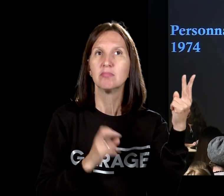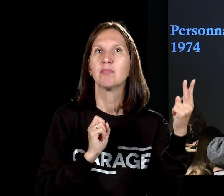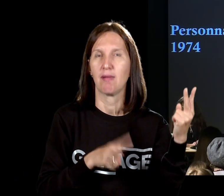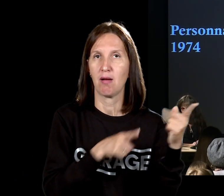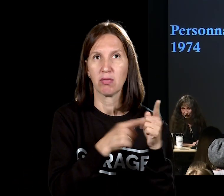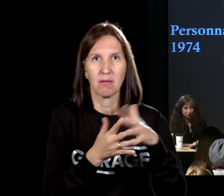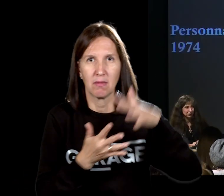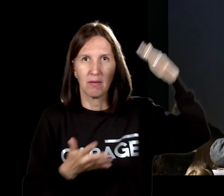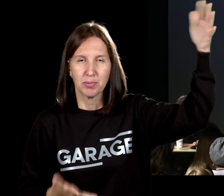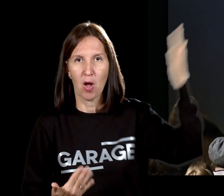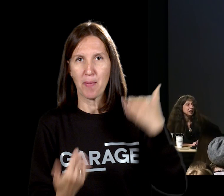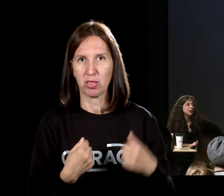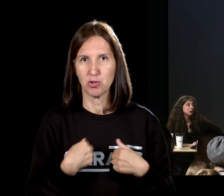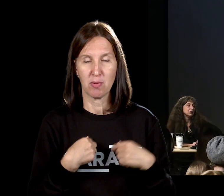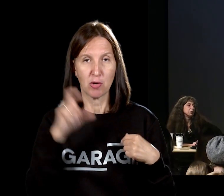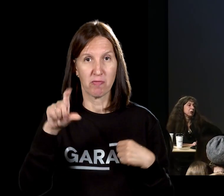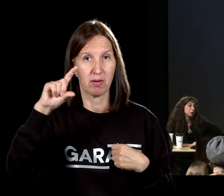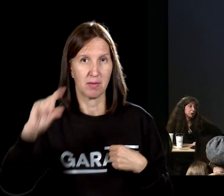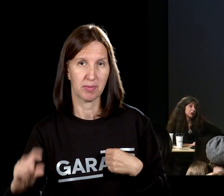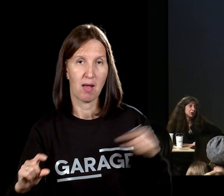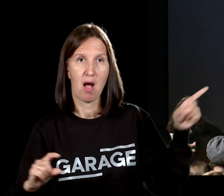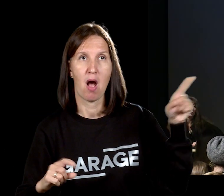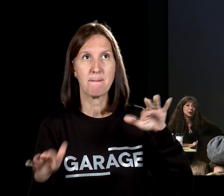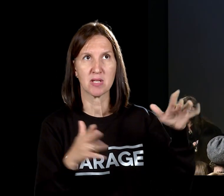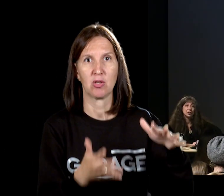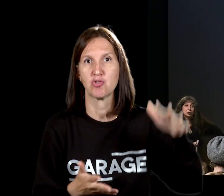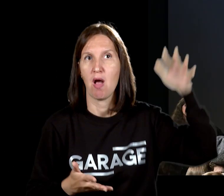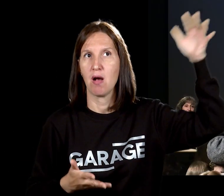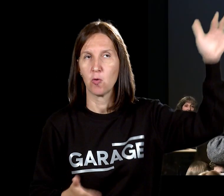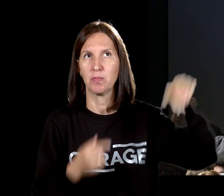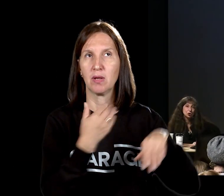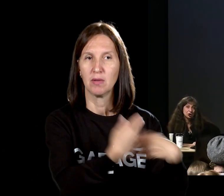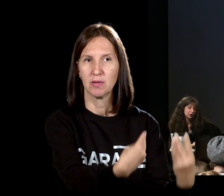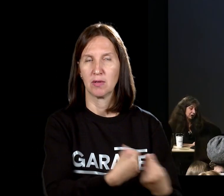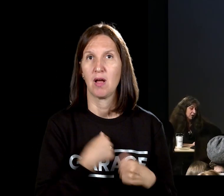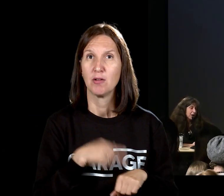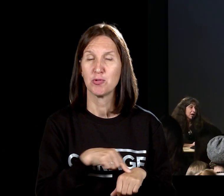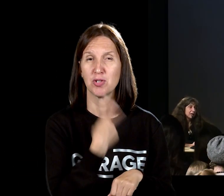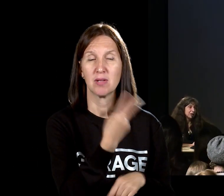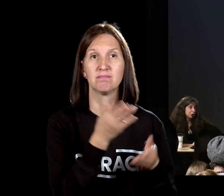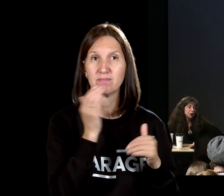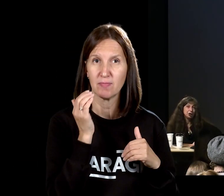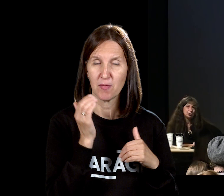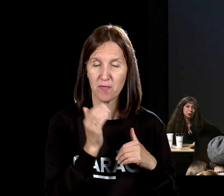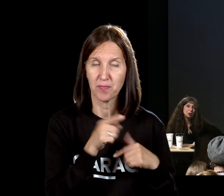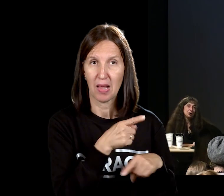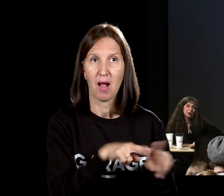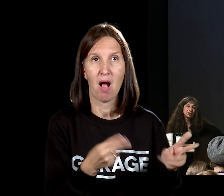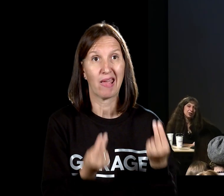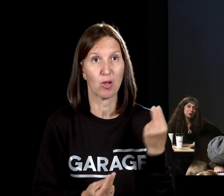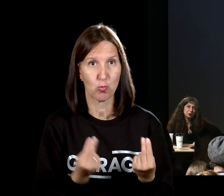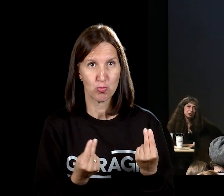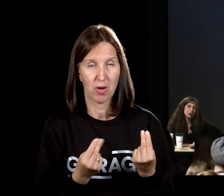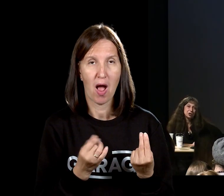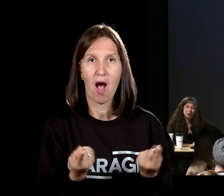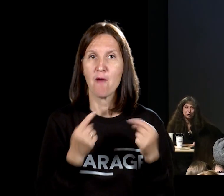нам оказываются на самом деле. И эти, как бы, персонажи, в которых есть и ощущение игрушечности, и ощущение монструозности,